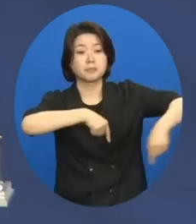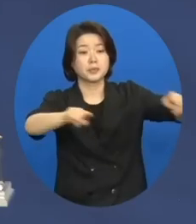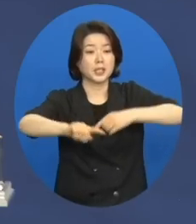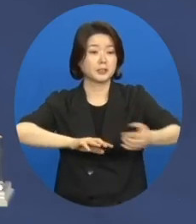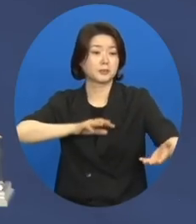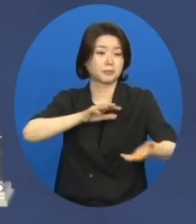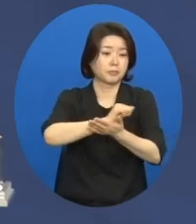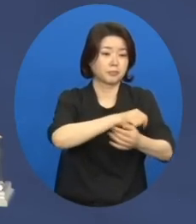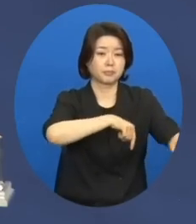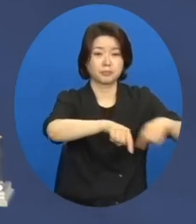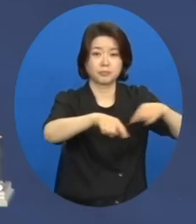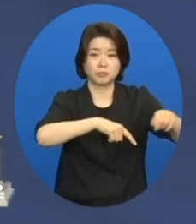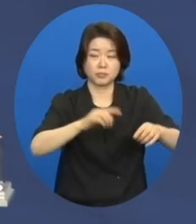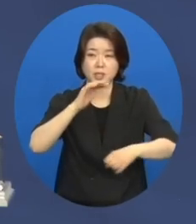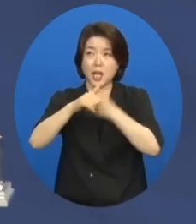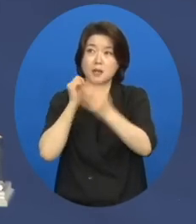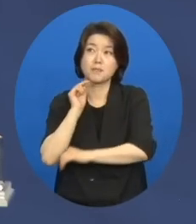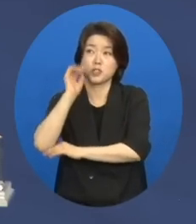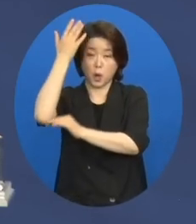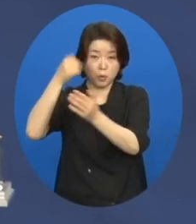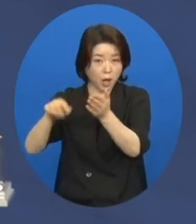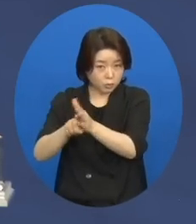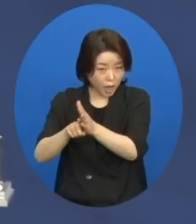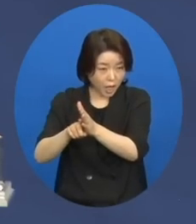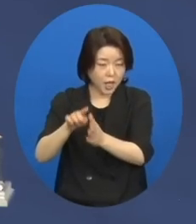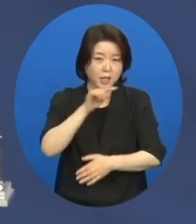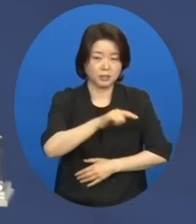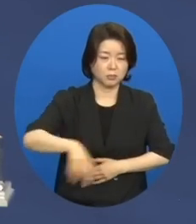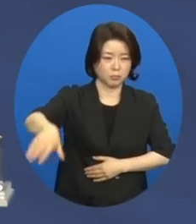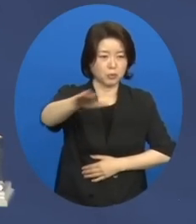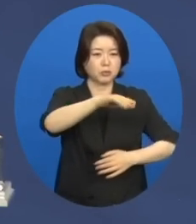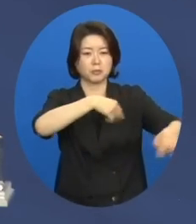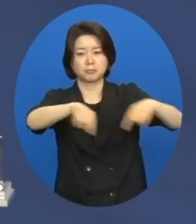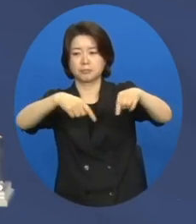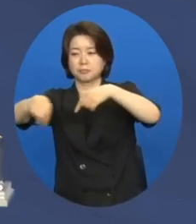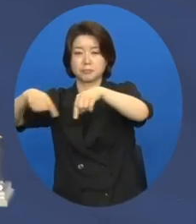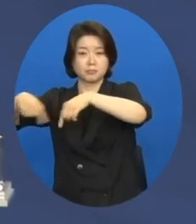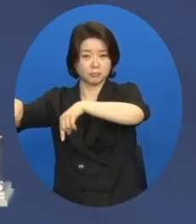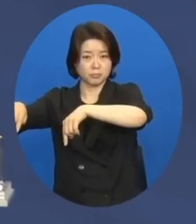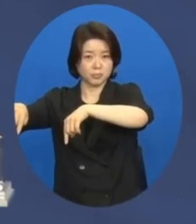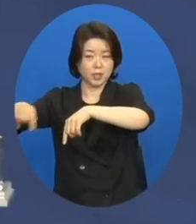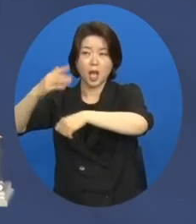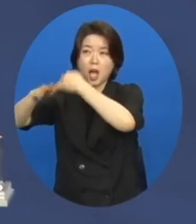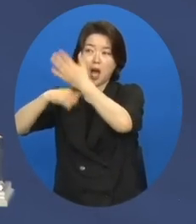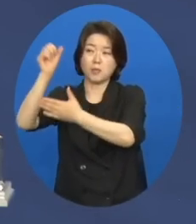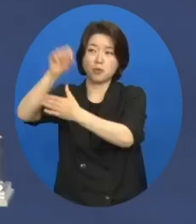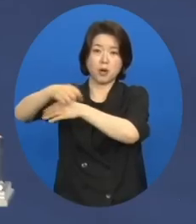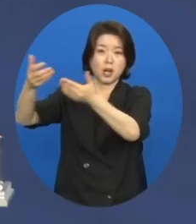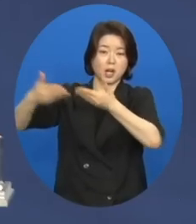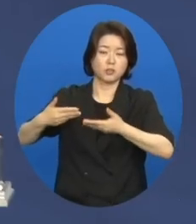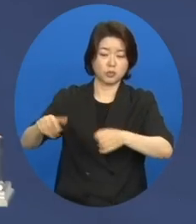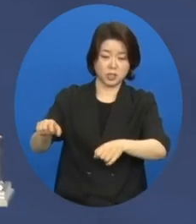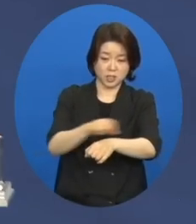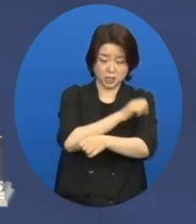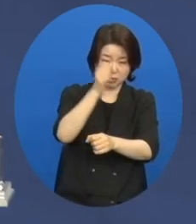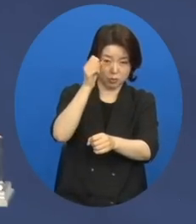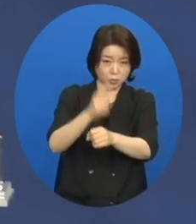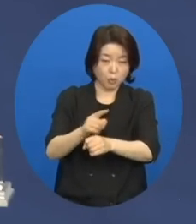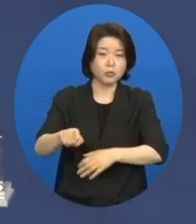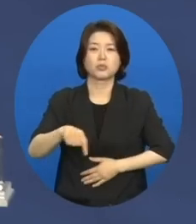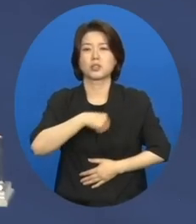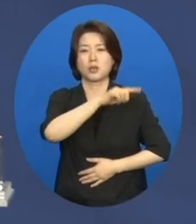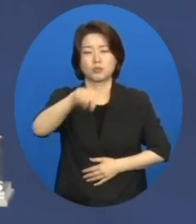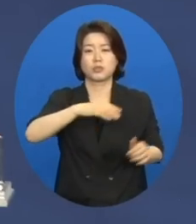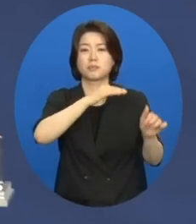정복하고 하나님의 영광을 위하여 그 모든 걸 관리하도록 하나님께서 우리에게 주신 이 독특한 부르심 이게